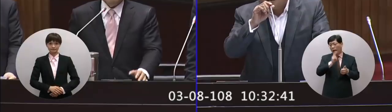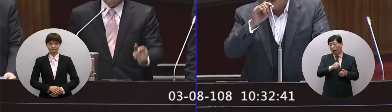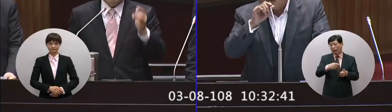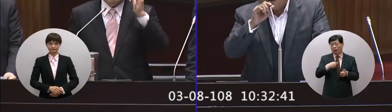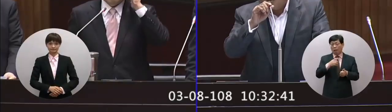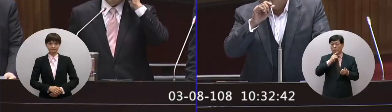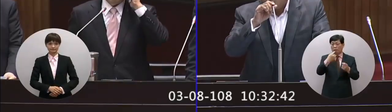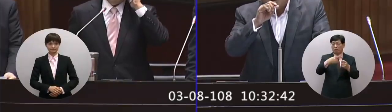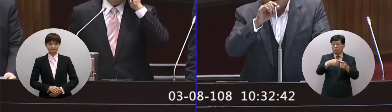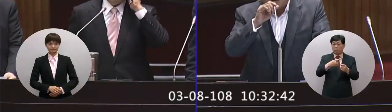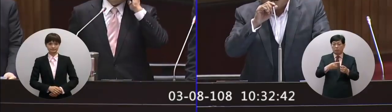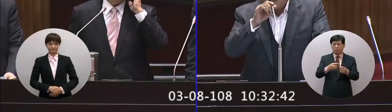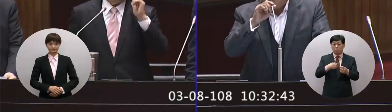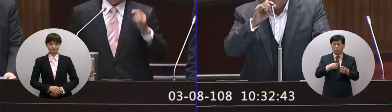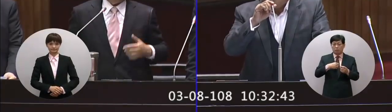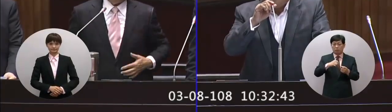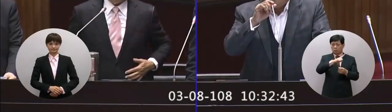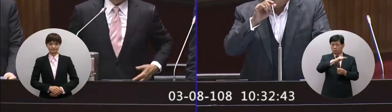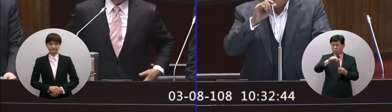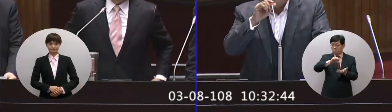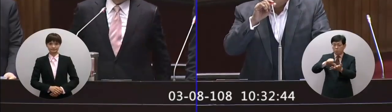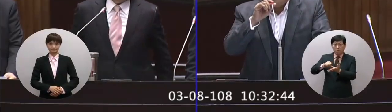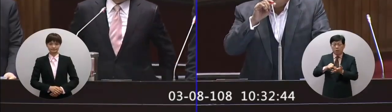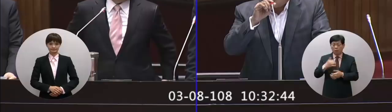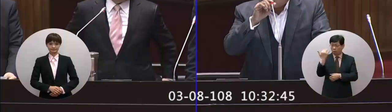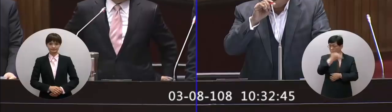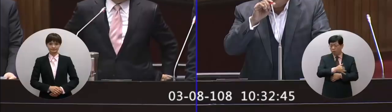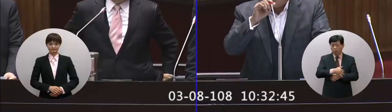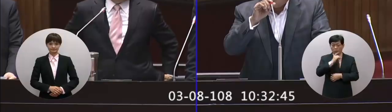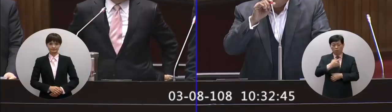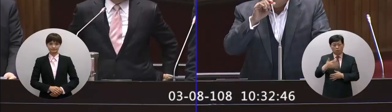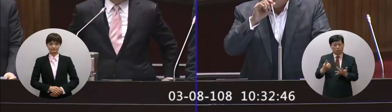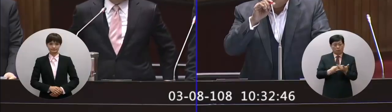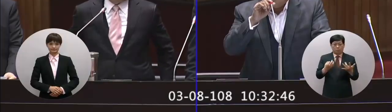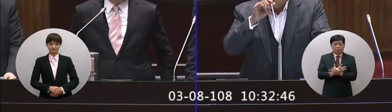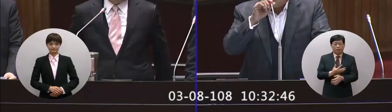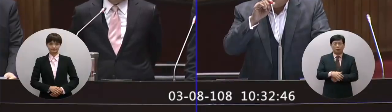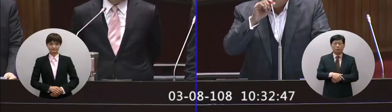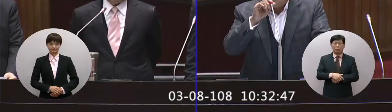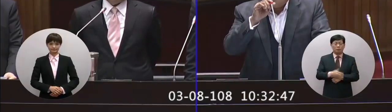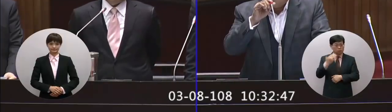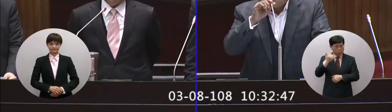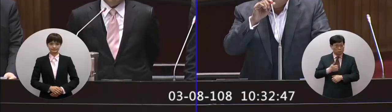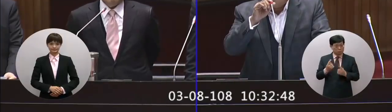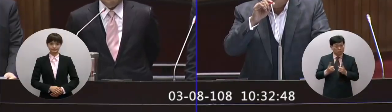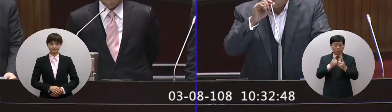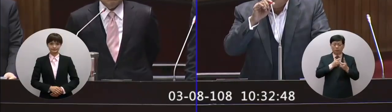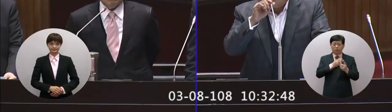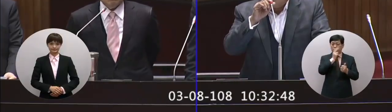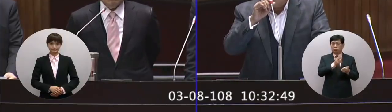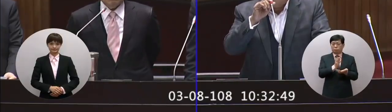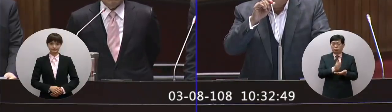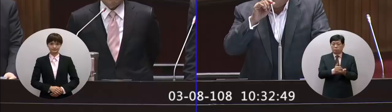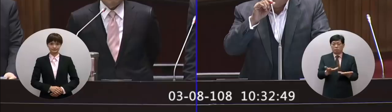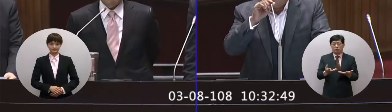说这些稻作，我们这些农产物在耕种的时期缺水。到时那发生休耕的情